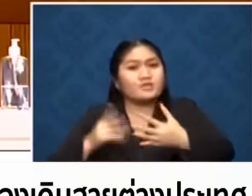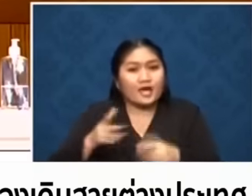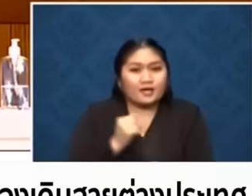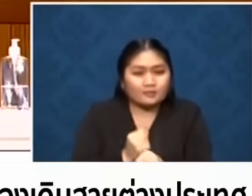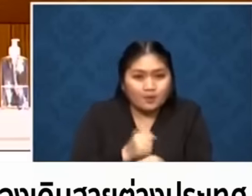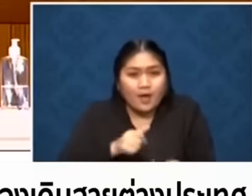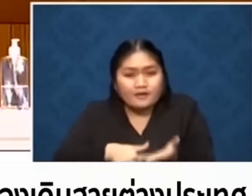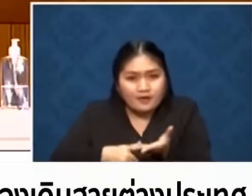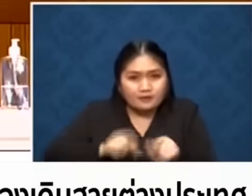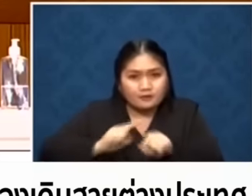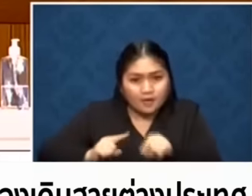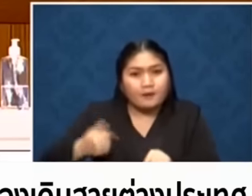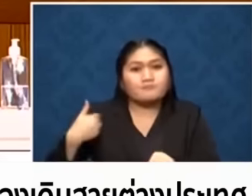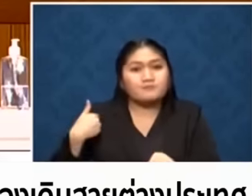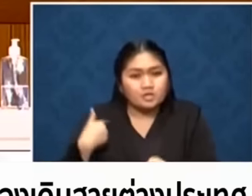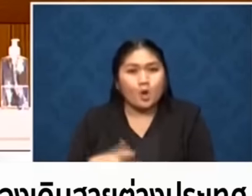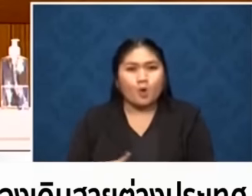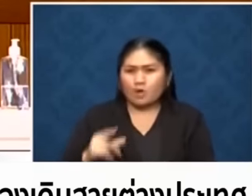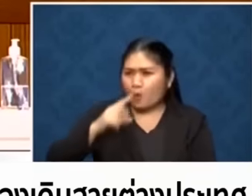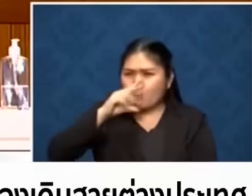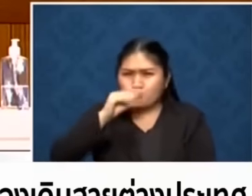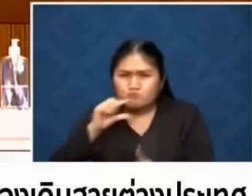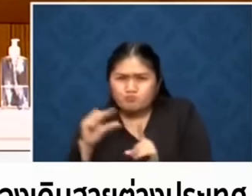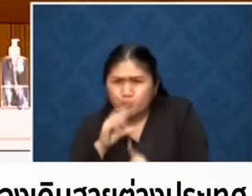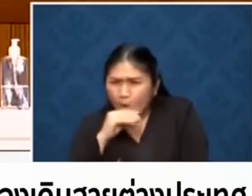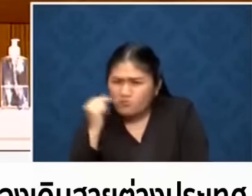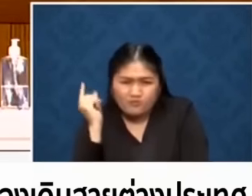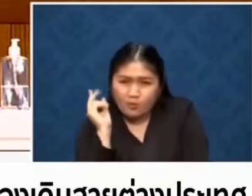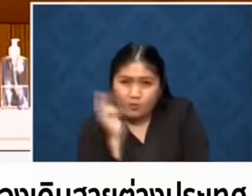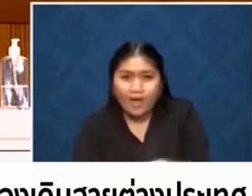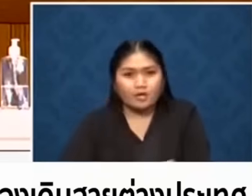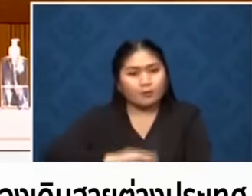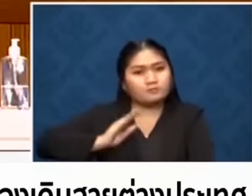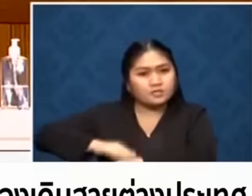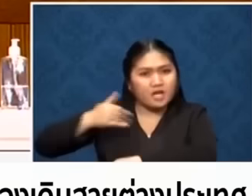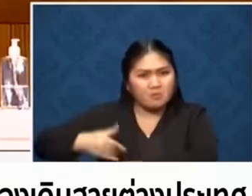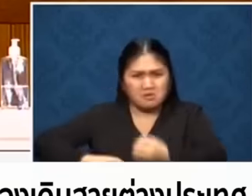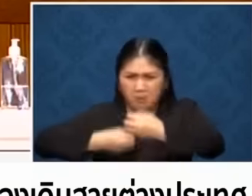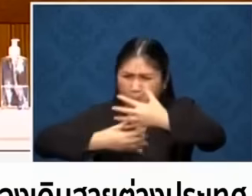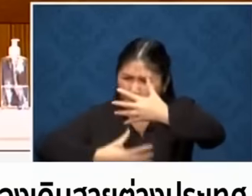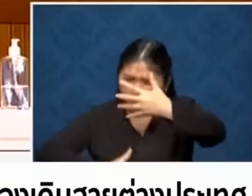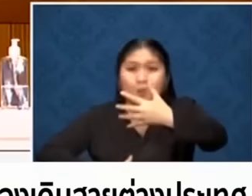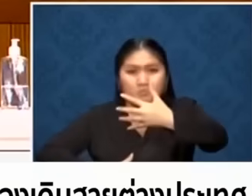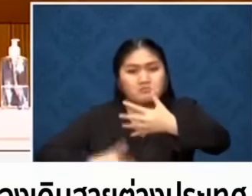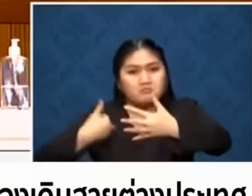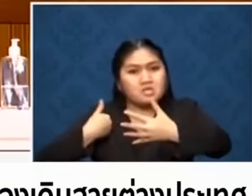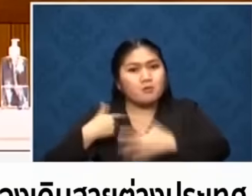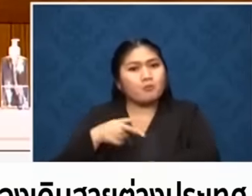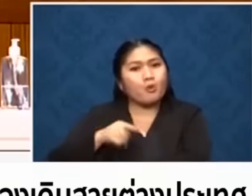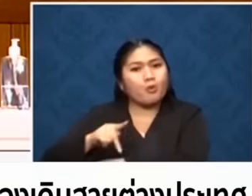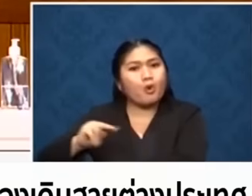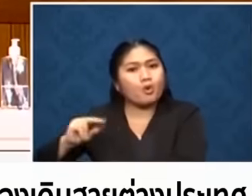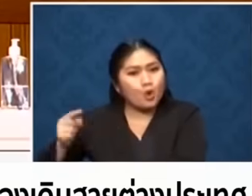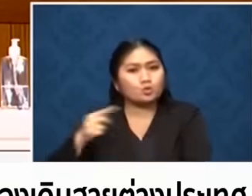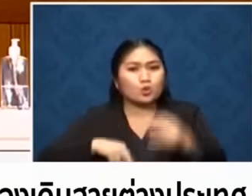องสำคัญเนี่ยที่จะไปเจรจาก็คือเปิดดีลลงนามในสนธิสัญญาการค้าหรือว่า FTA ค่ะทีนี้เรื่องของมาตรการการช่วยเห